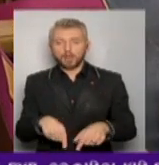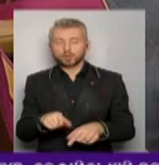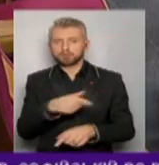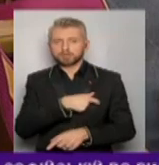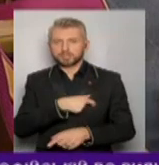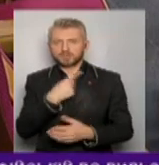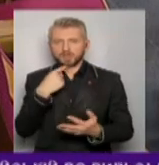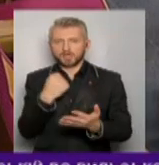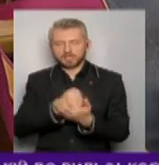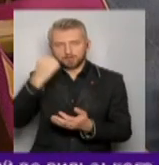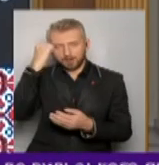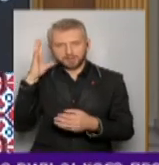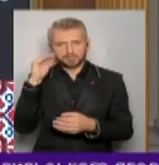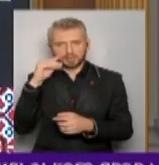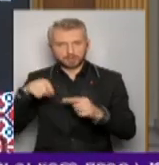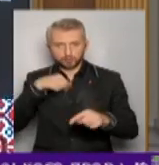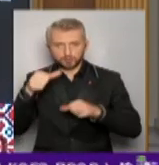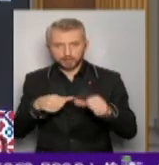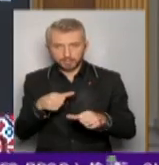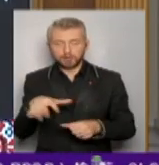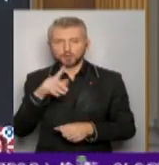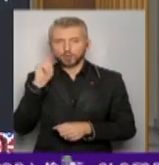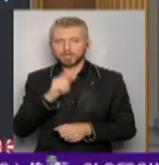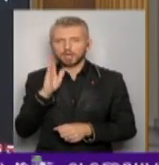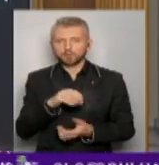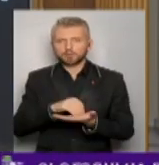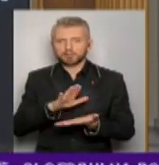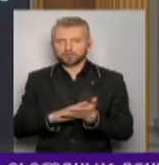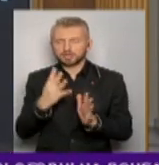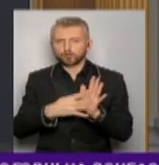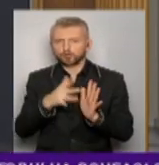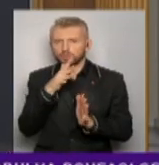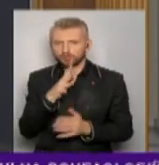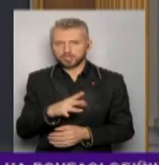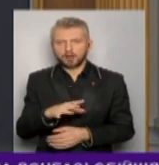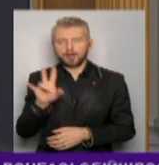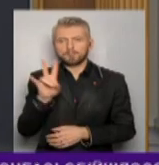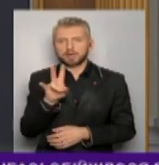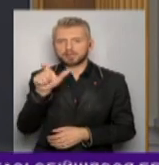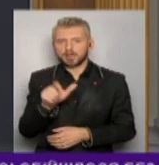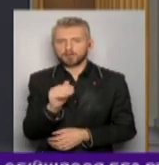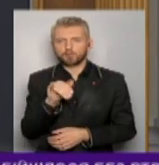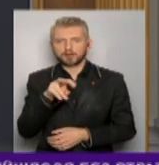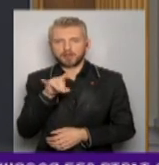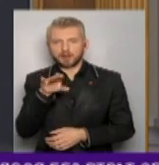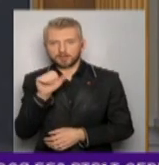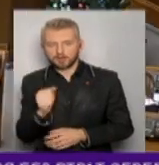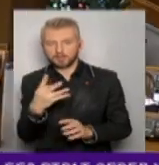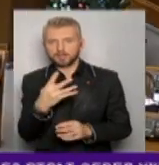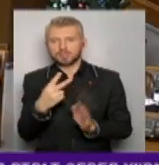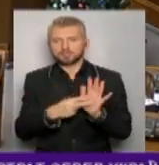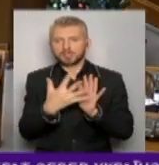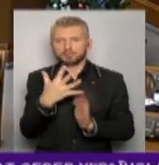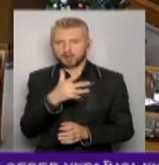затвердили пам'ятні дати на наступний рік. Так вся Україна відзначатиме 90-річчя патріарха Філарета, 75 роковини